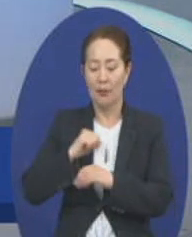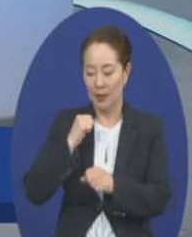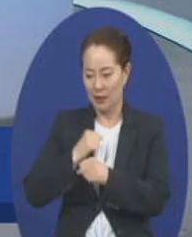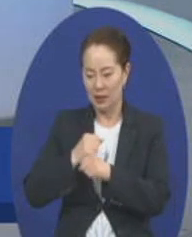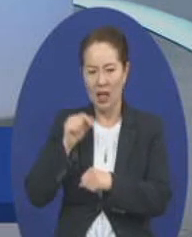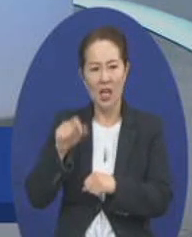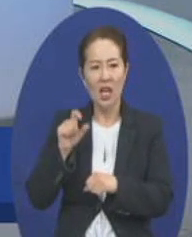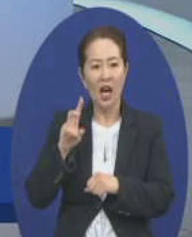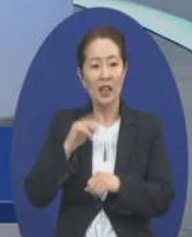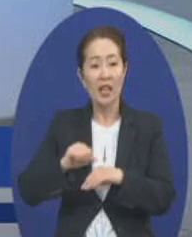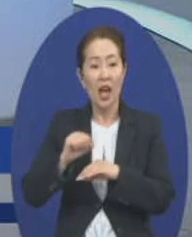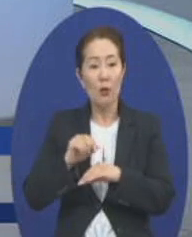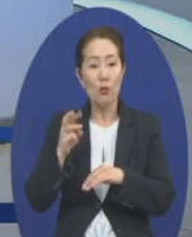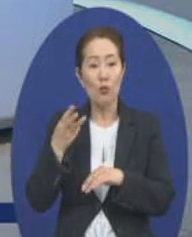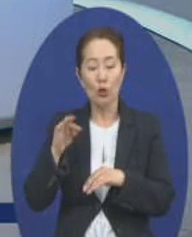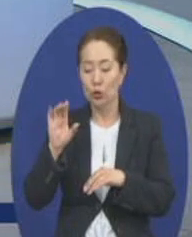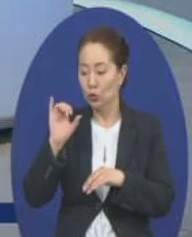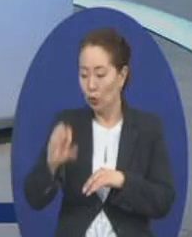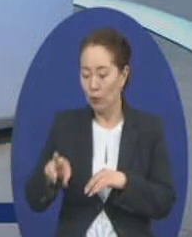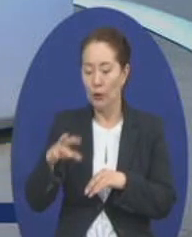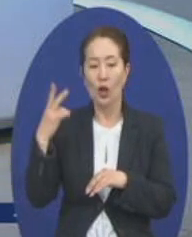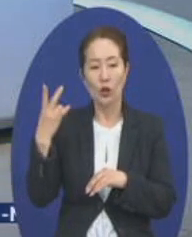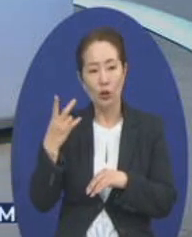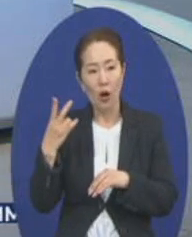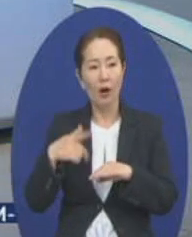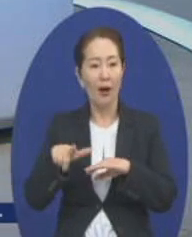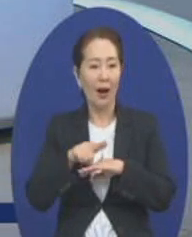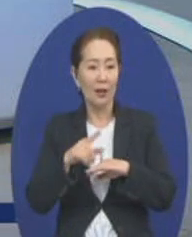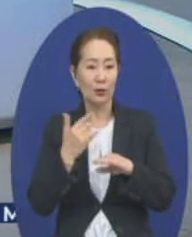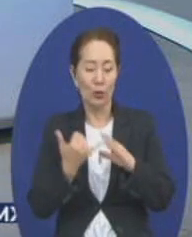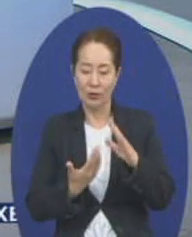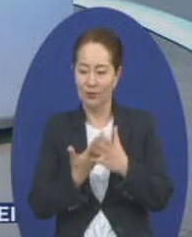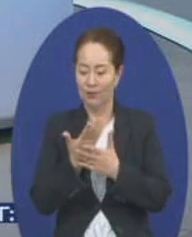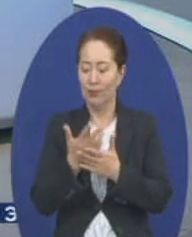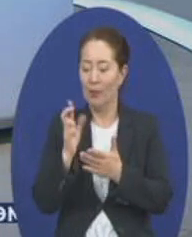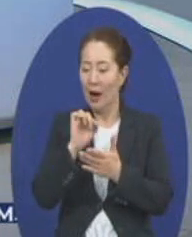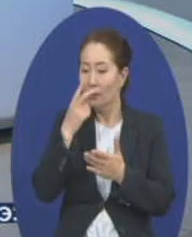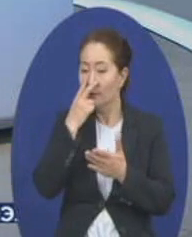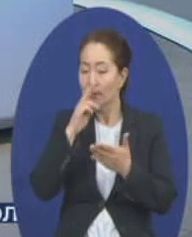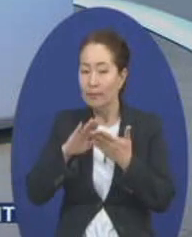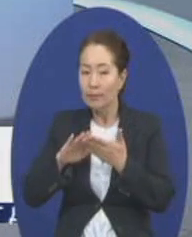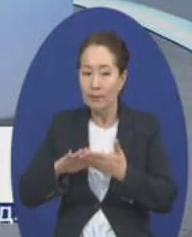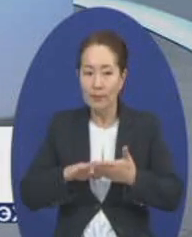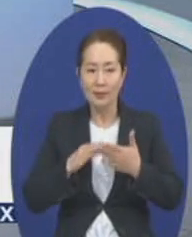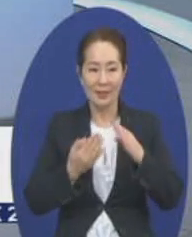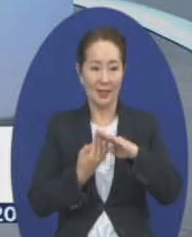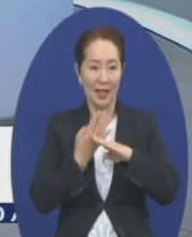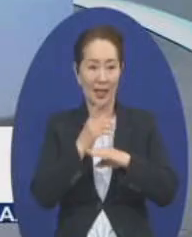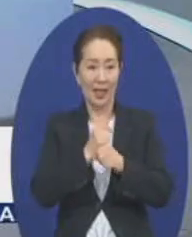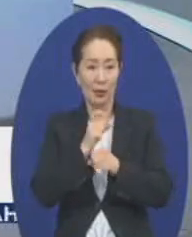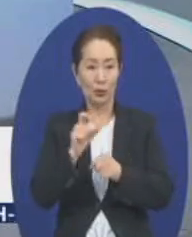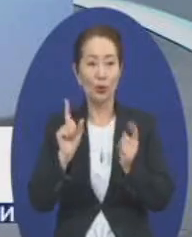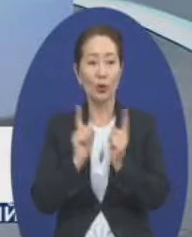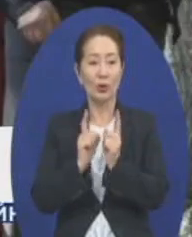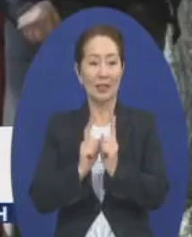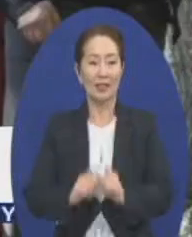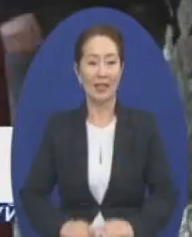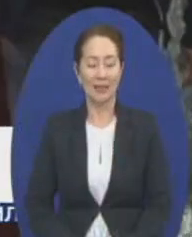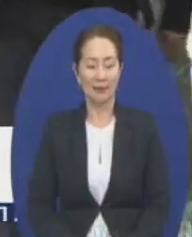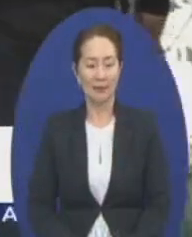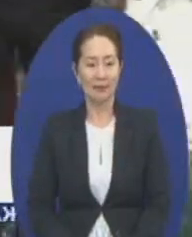ажиллаж байна. Энэ үеэр Хинтийн аймгийн Мөрөн сумын ногооны талбай усалгааны системийн суур баазаар орж тариалан эрхлэгчтэй уулзсан